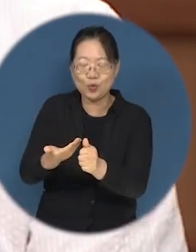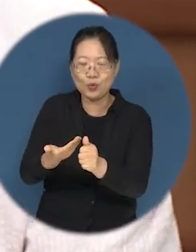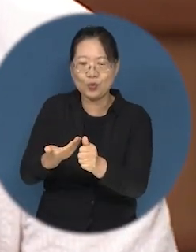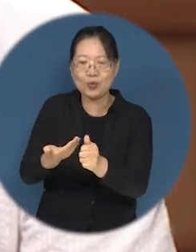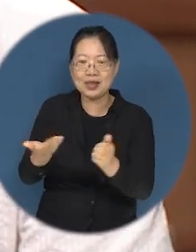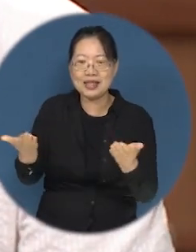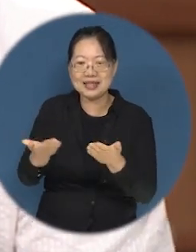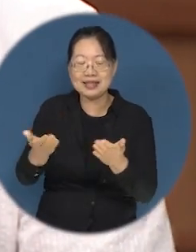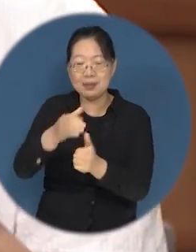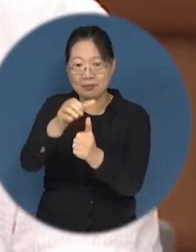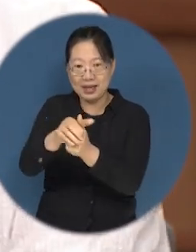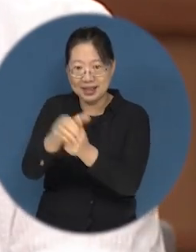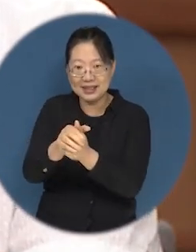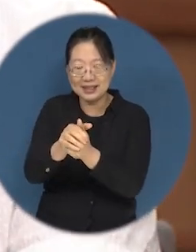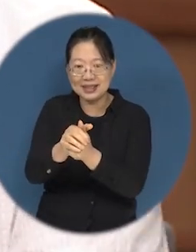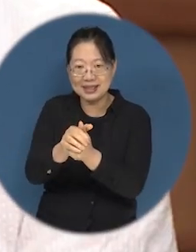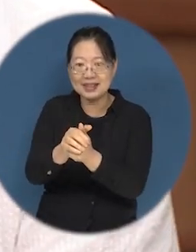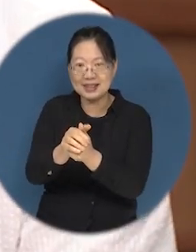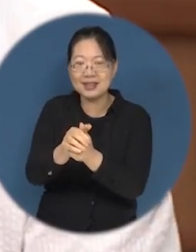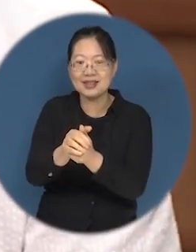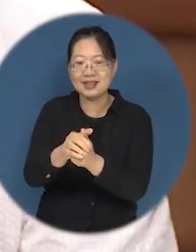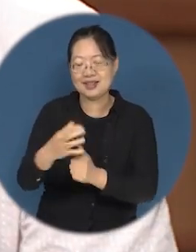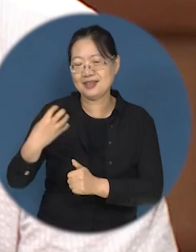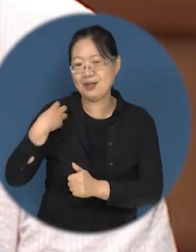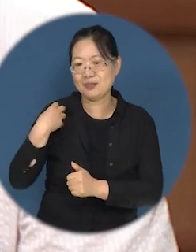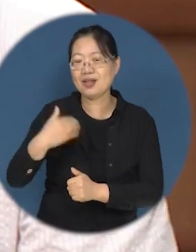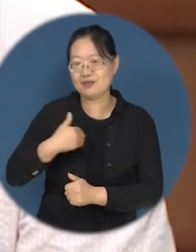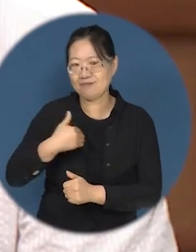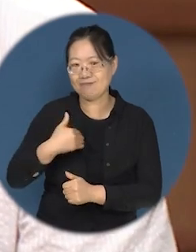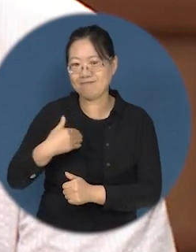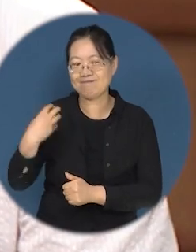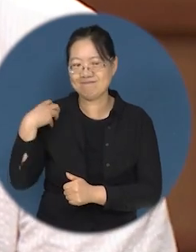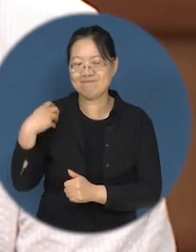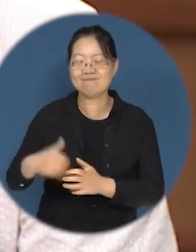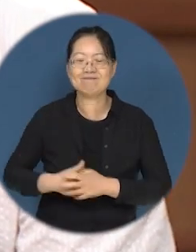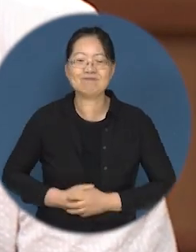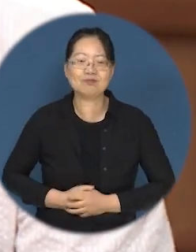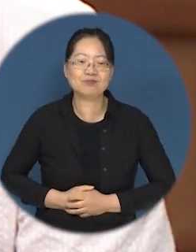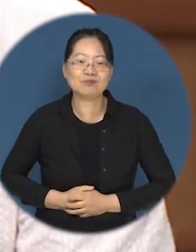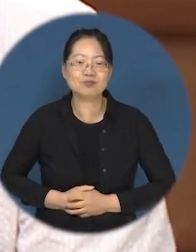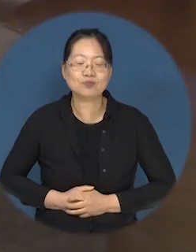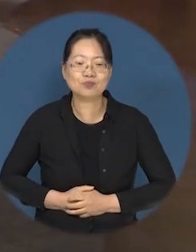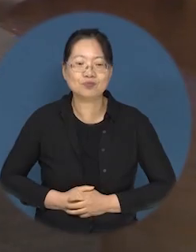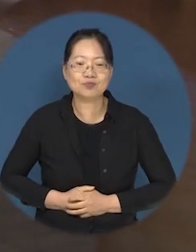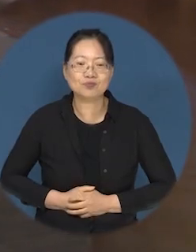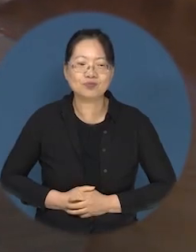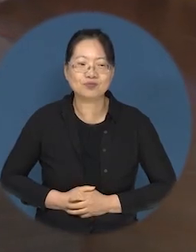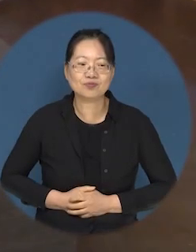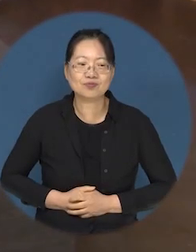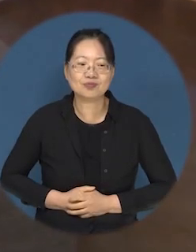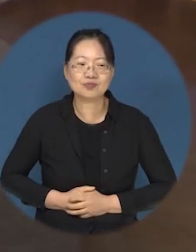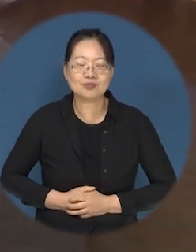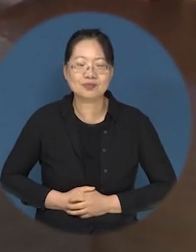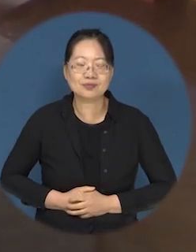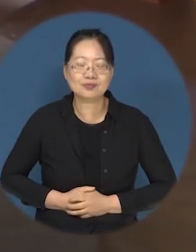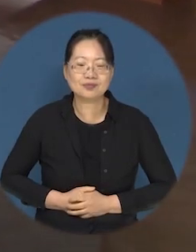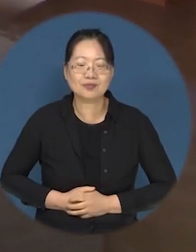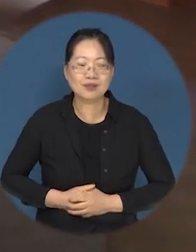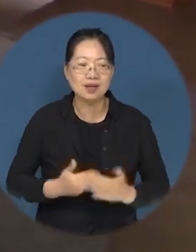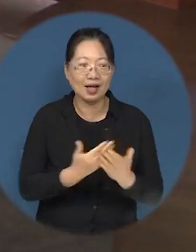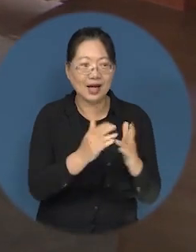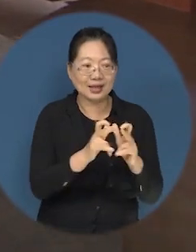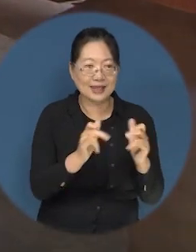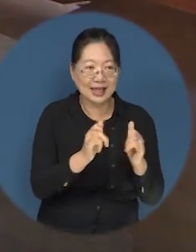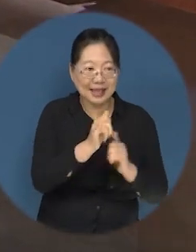일을 할 수 있게 하는 그런 일을 하는 사회적 기업이 배업이터입니다. 알겠습니다. 예. 그러니까 이제 점점 이